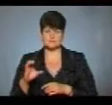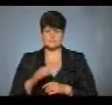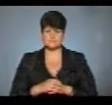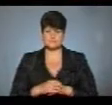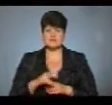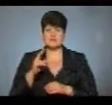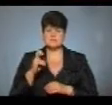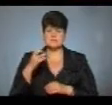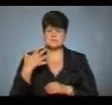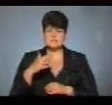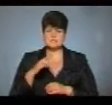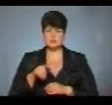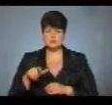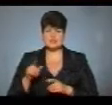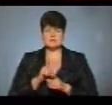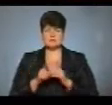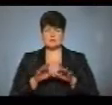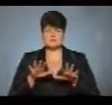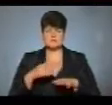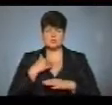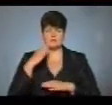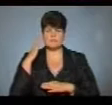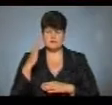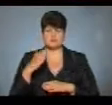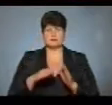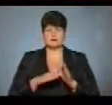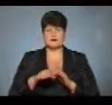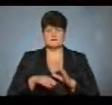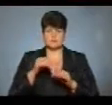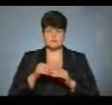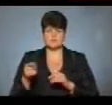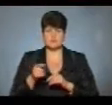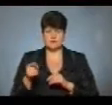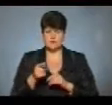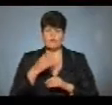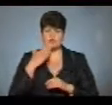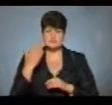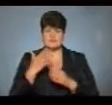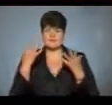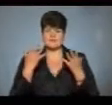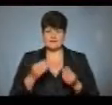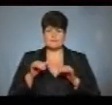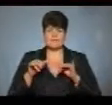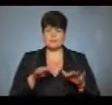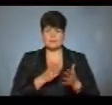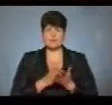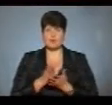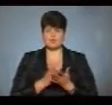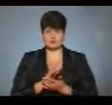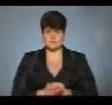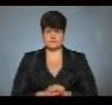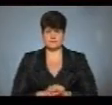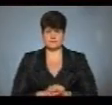250 людей змінили місце голосування на парламентських виборах в Тернополі сьогодні, в останній день дії послуги. Тільки що прийшли,